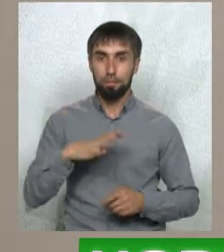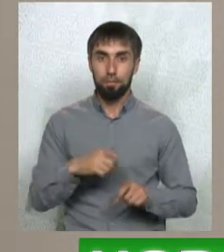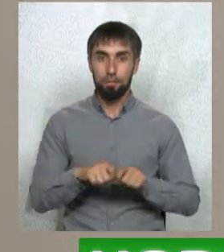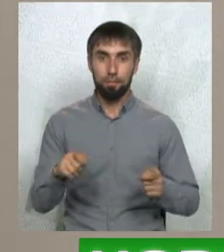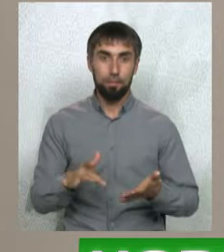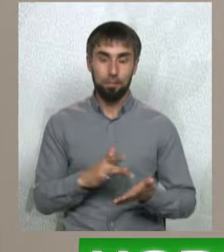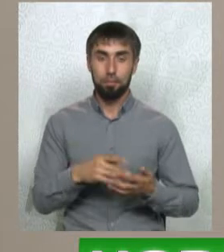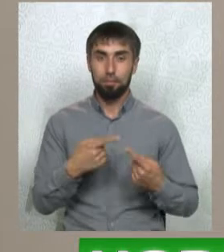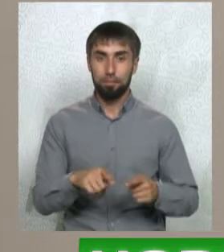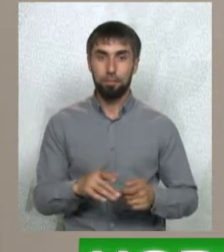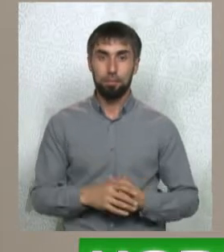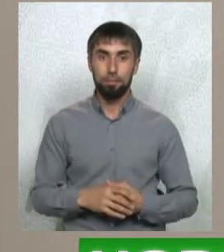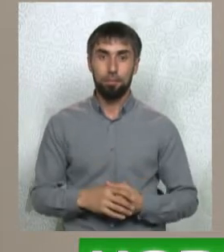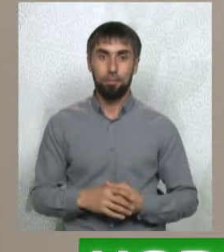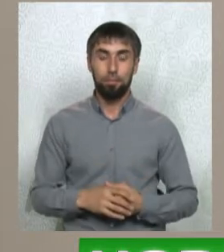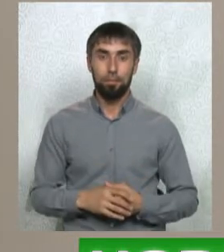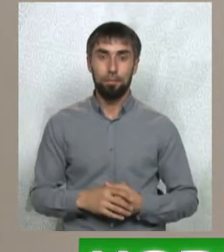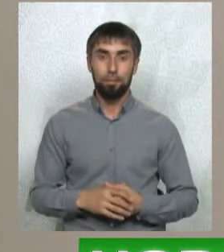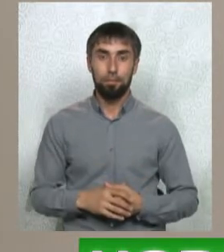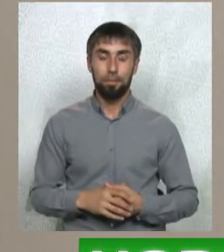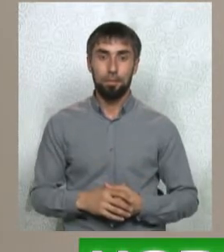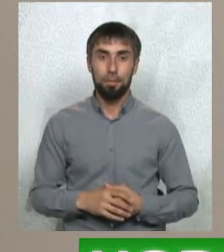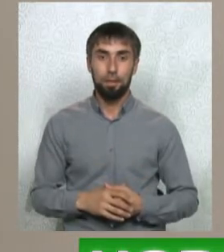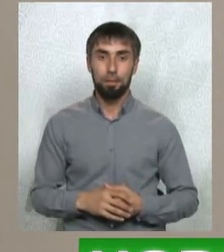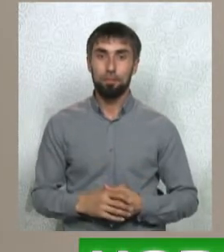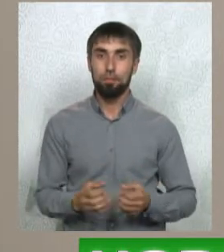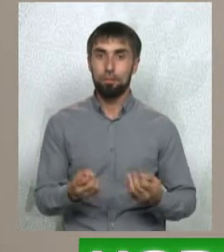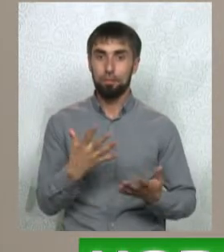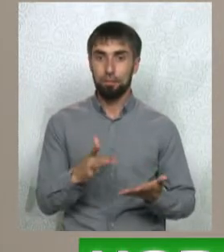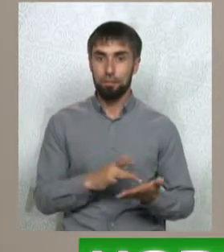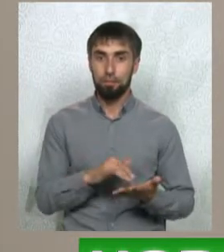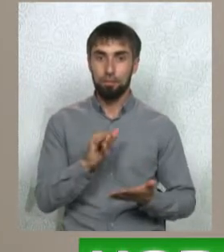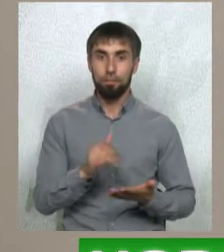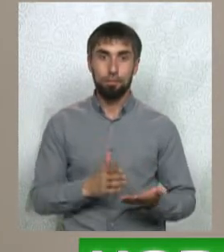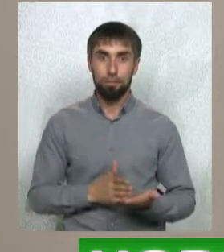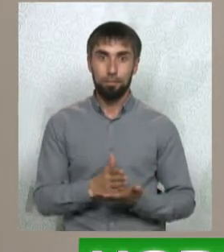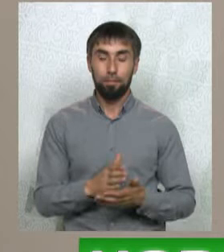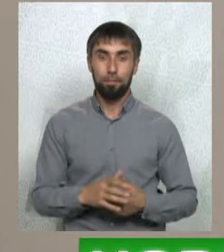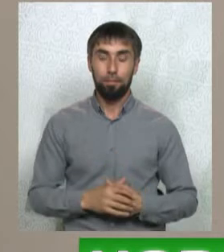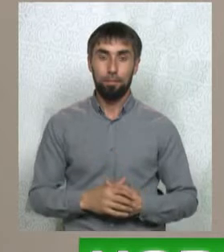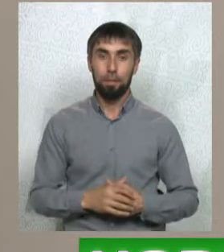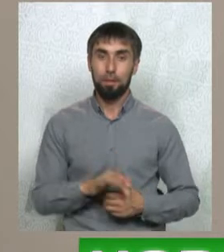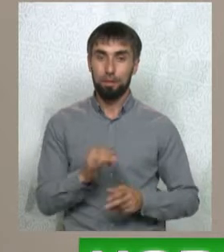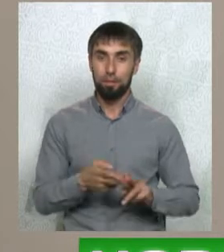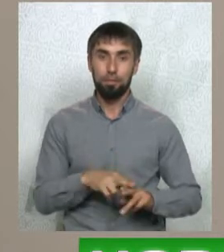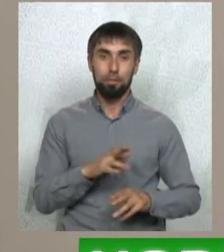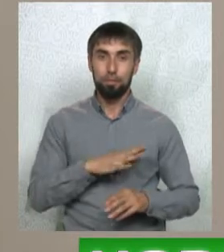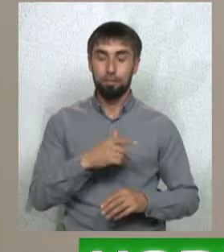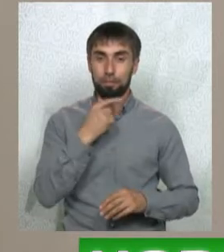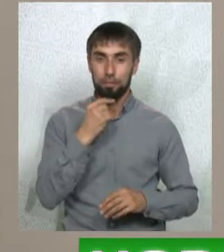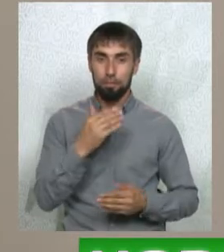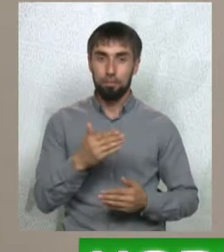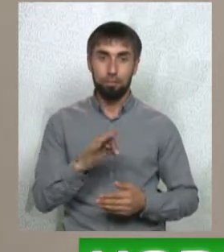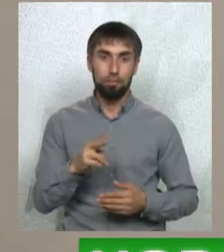другие книги, а вот в этом году прямо вот несколько книг у него вышло. И это был красивый повод